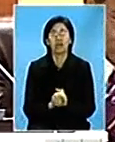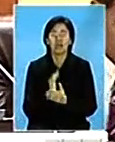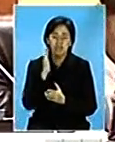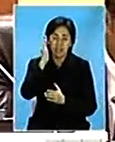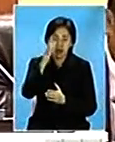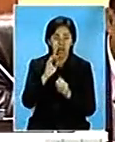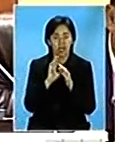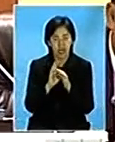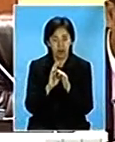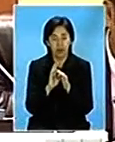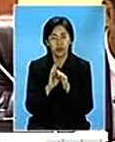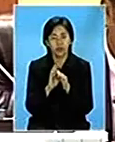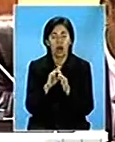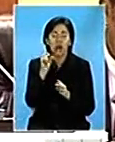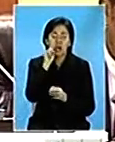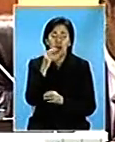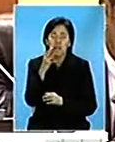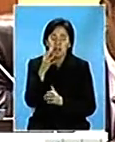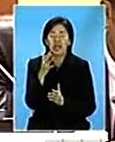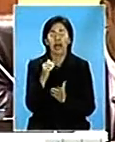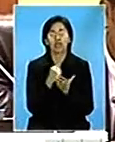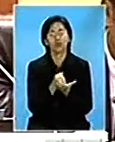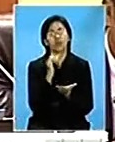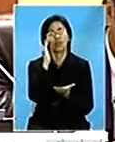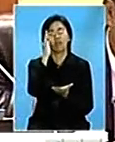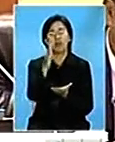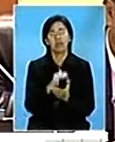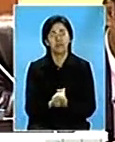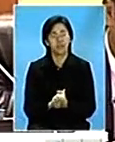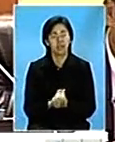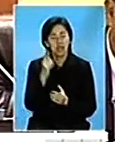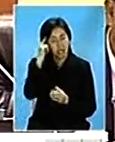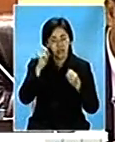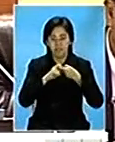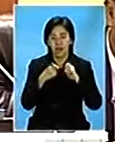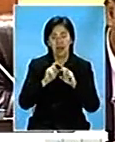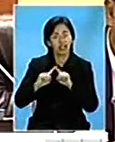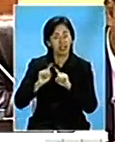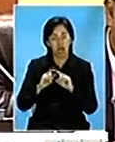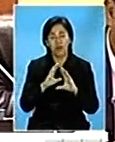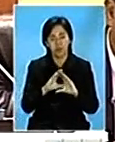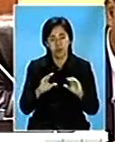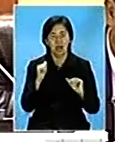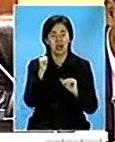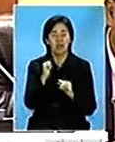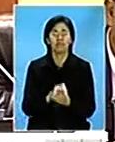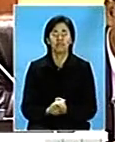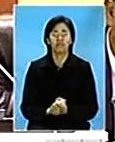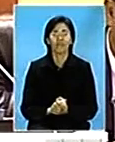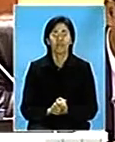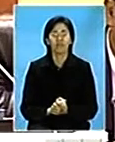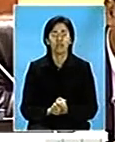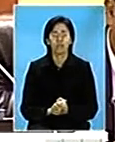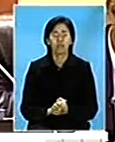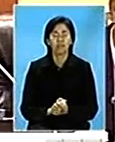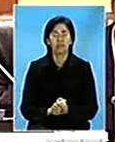ในฤดูแล้งในโอกาสต่อไปแล้วก็ช่วยบรรเทาอุทกภัยเรื่องน้ำท่วมอีกด้วยนอกจากนั้น